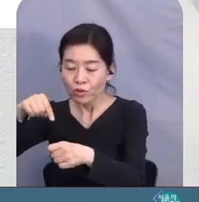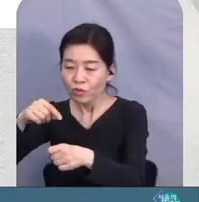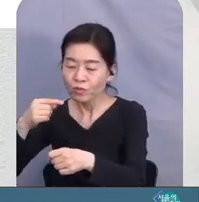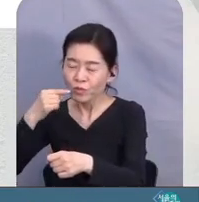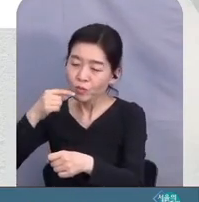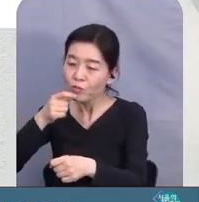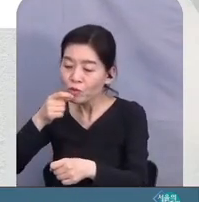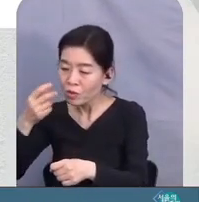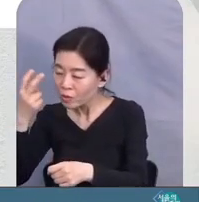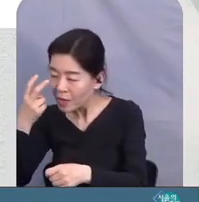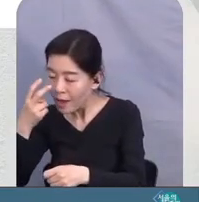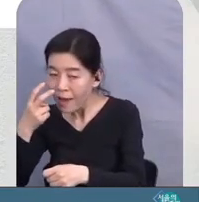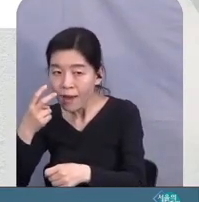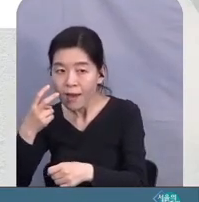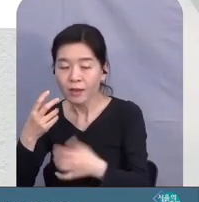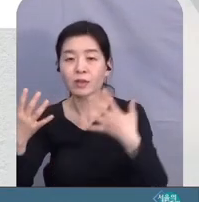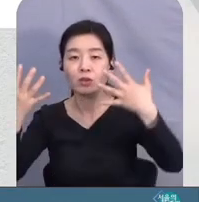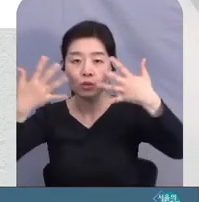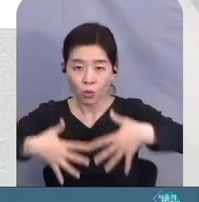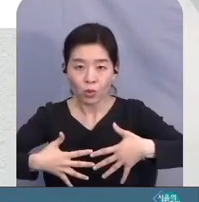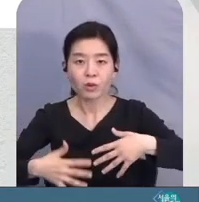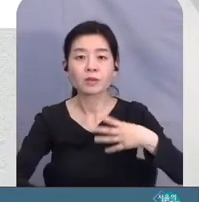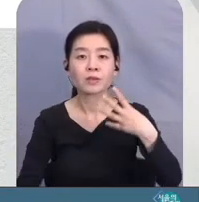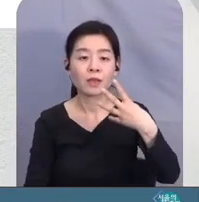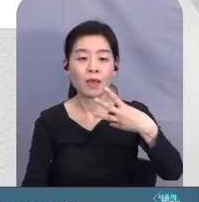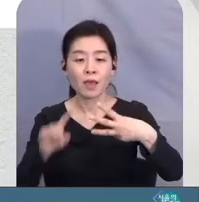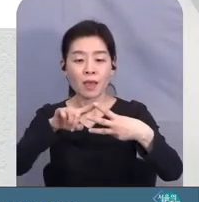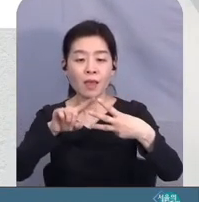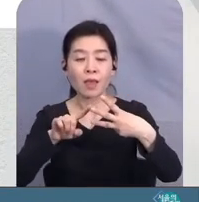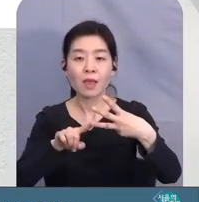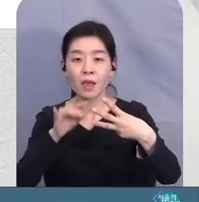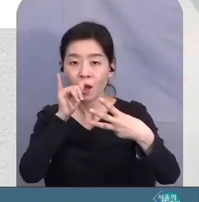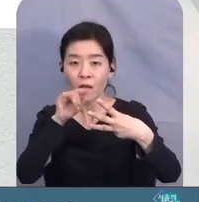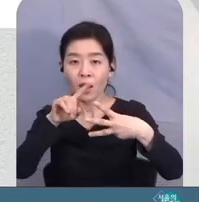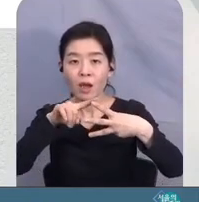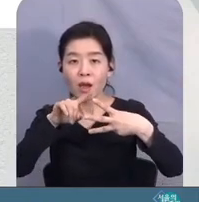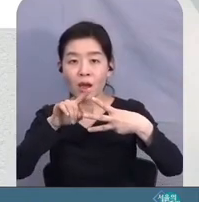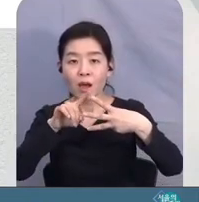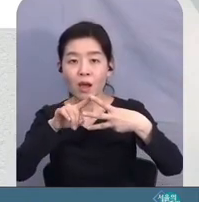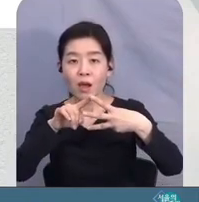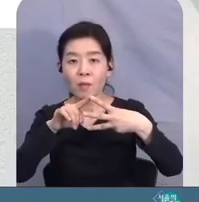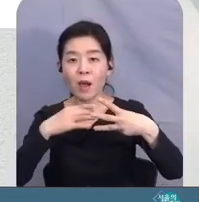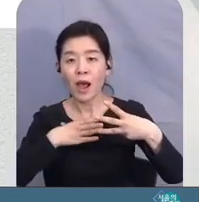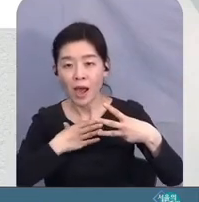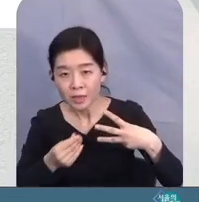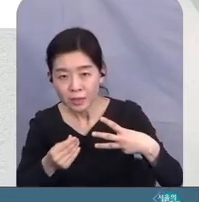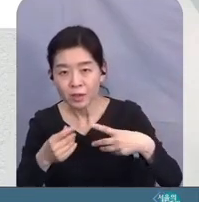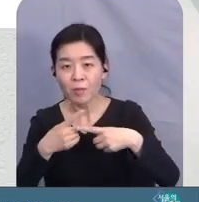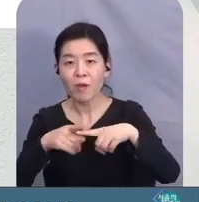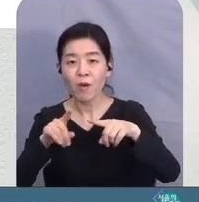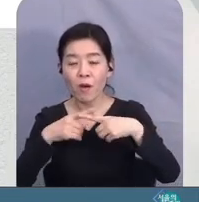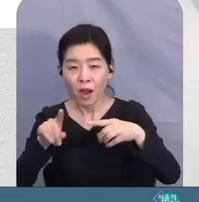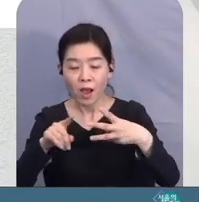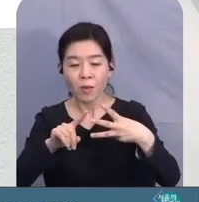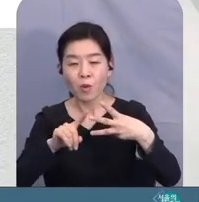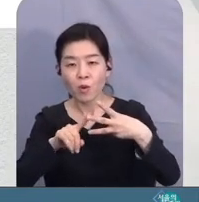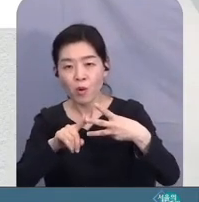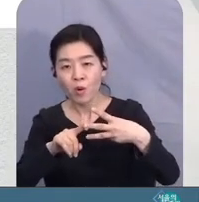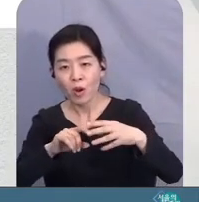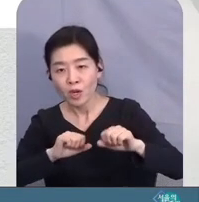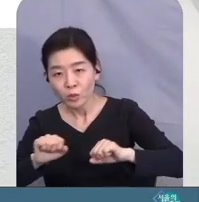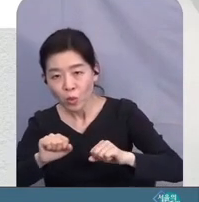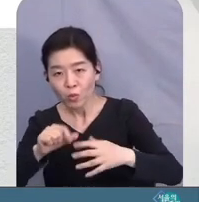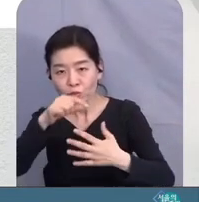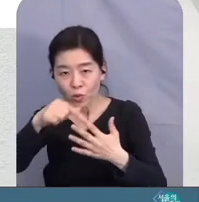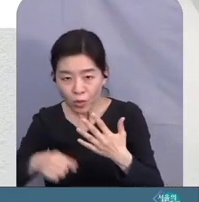세 가지 조건이 있어요. 세 가지. 방사선 방호 안전성 평가, 뭐 규제 활동과 프로세스, 뭐 독립